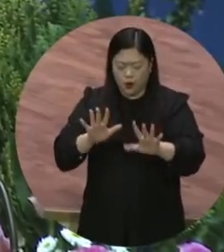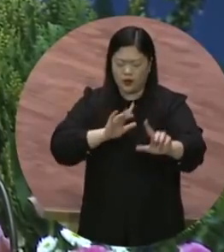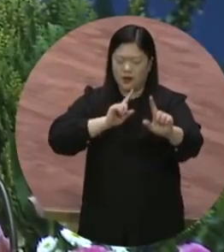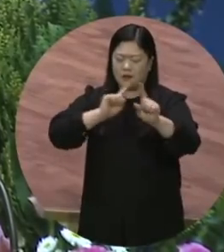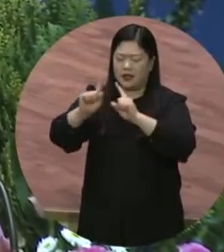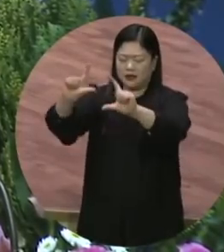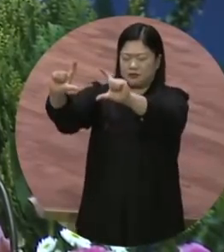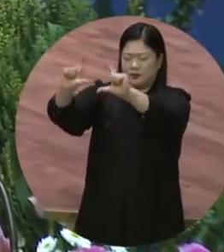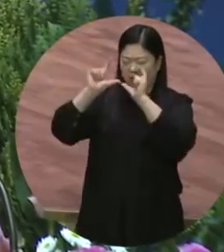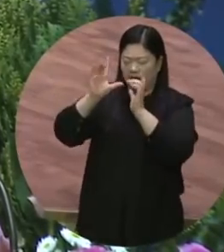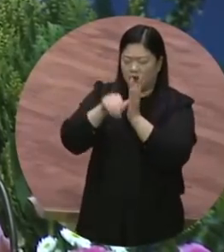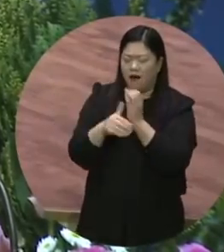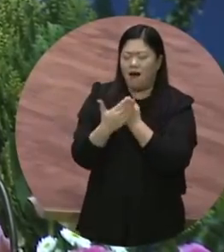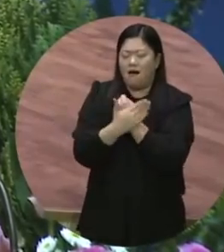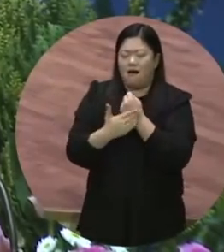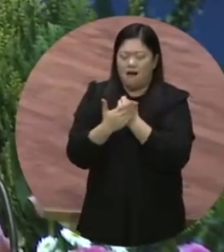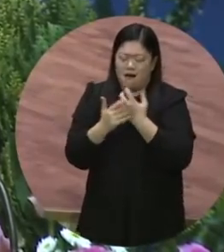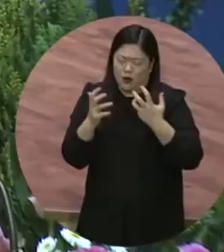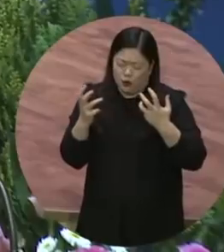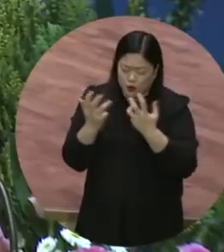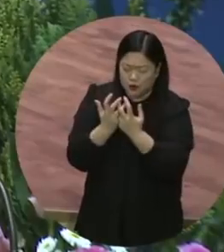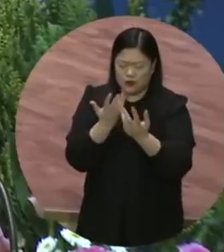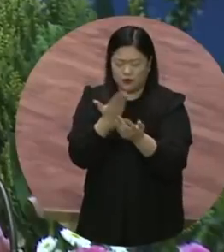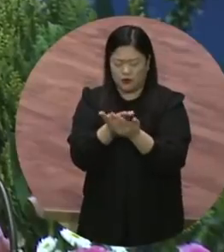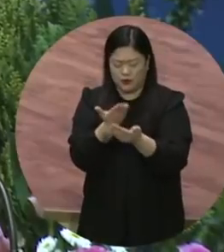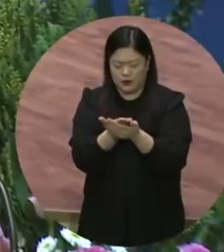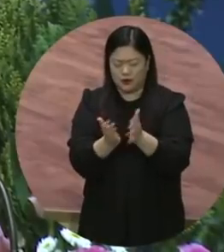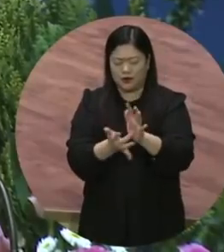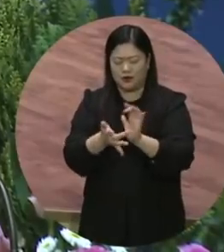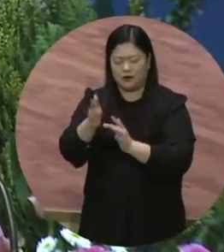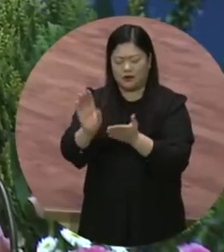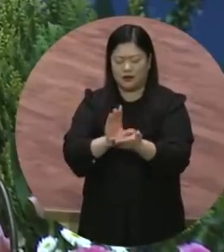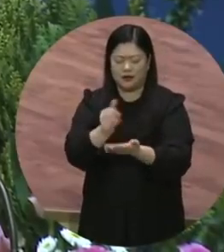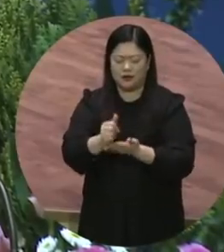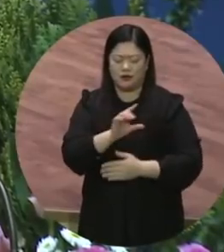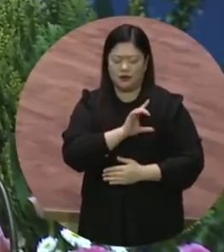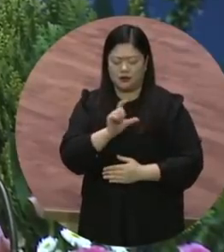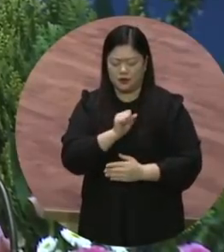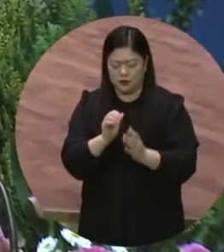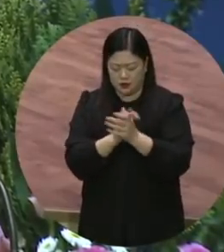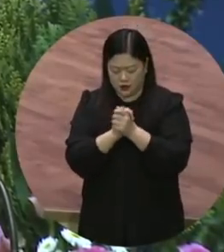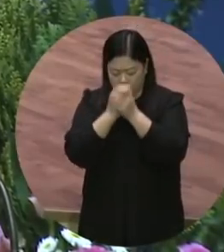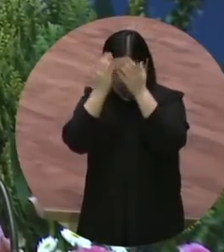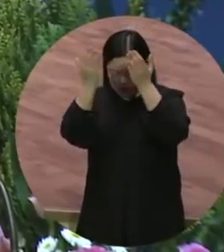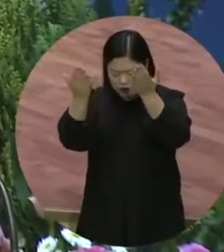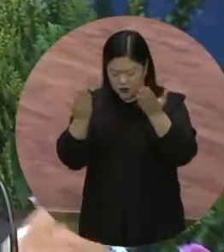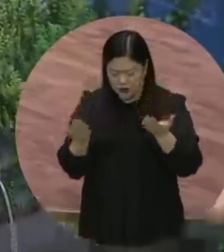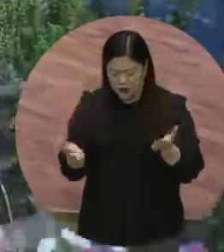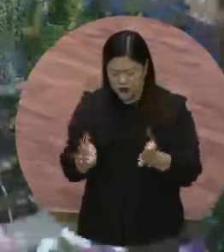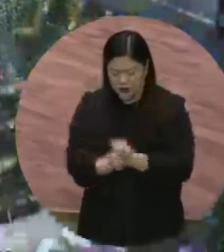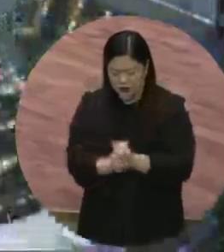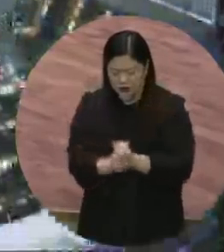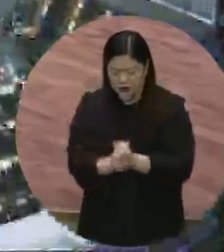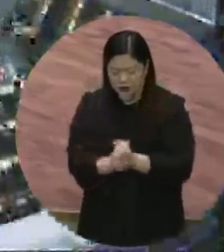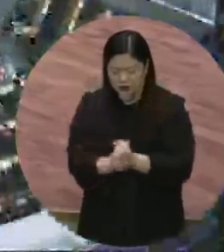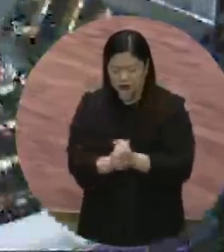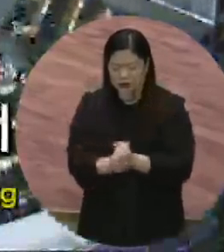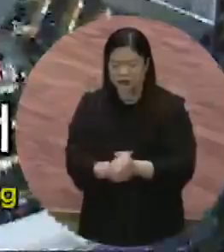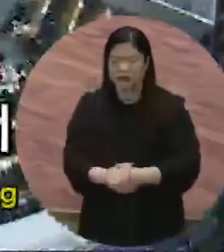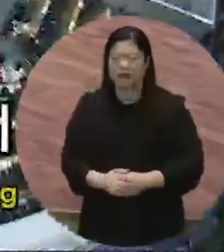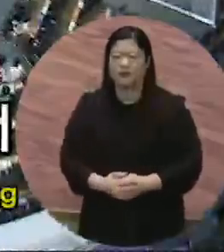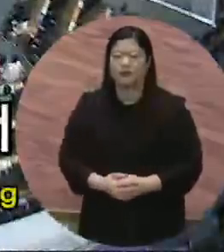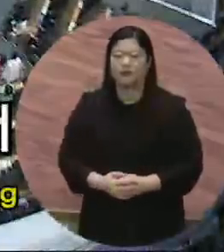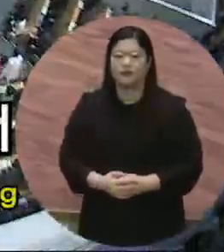응답을 허락해 주옵소서. 예수 그리스도의 이름으로 기원하옵나이다. 아멘.